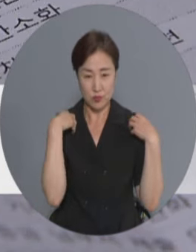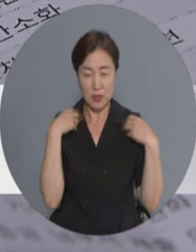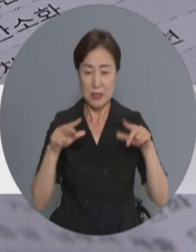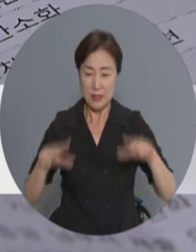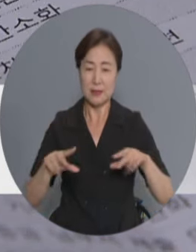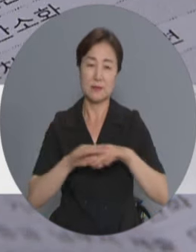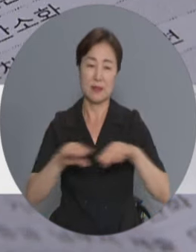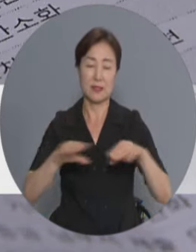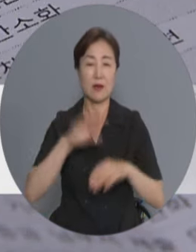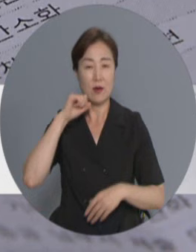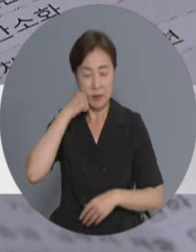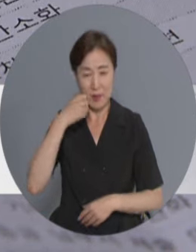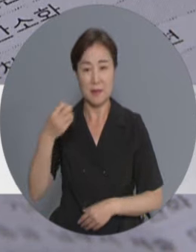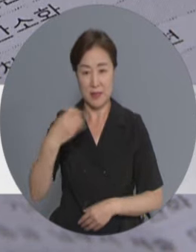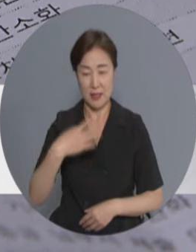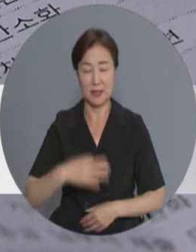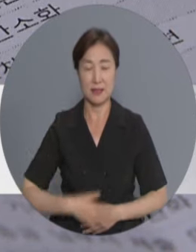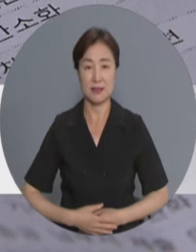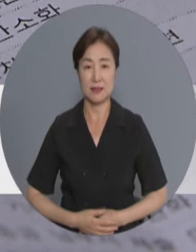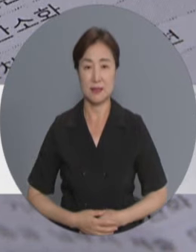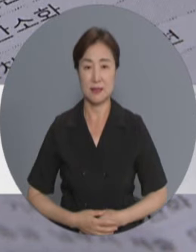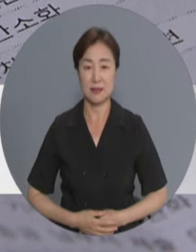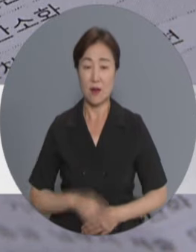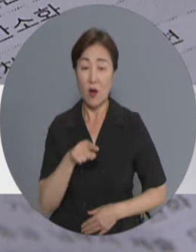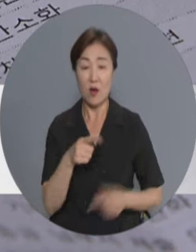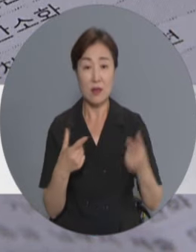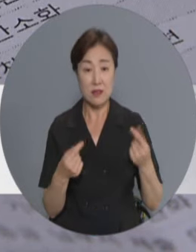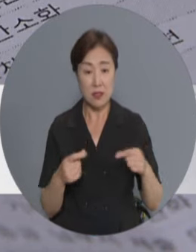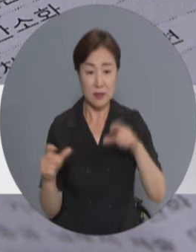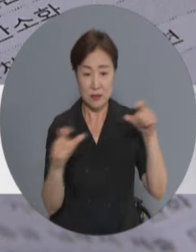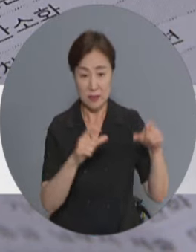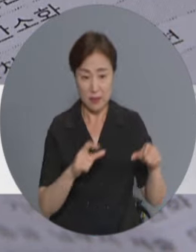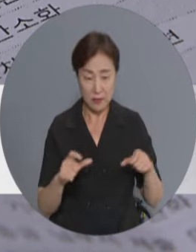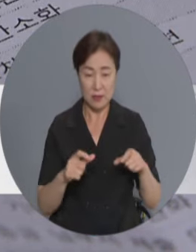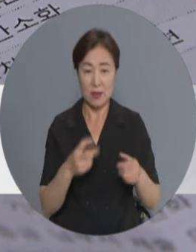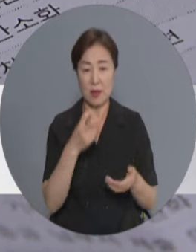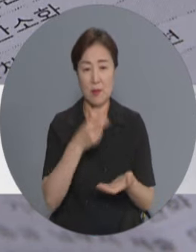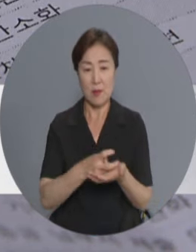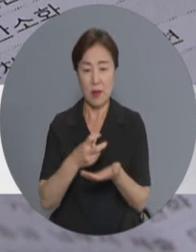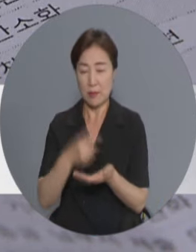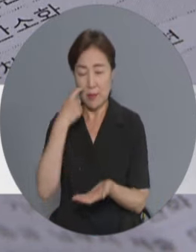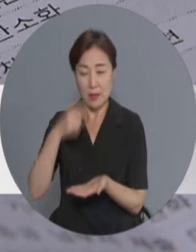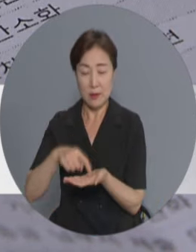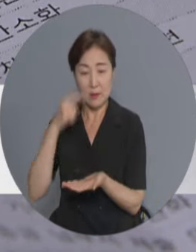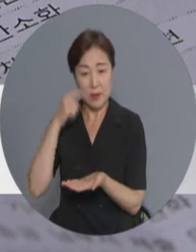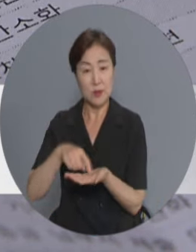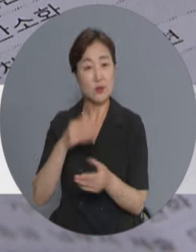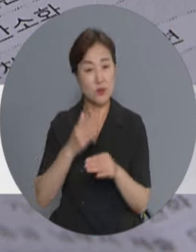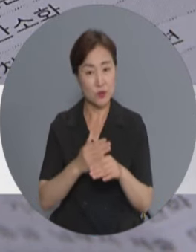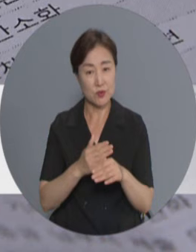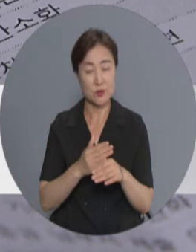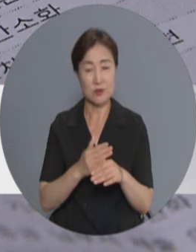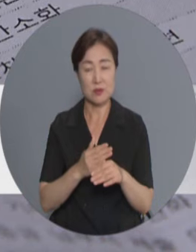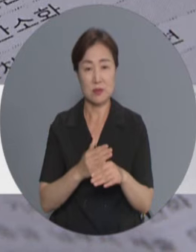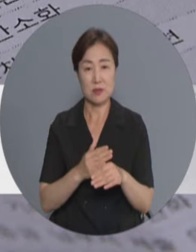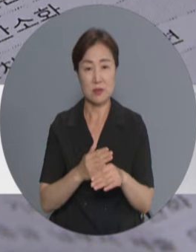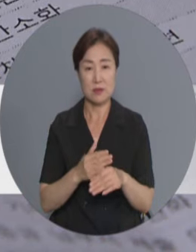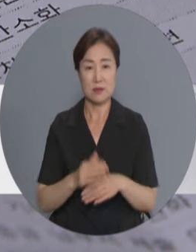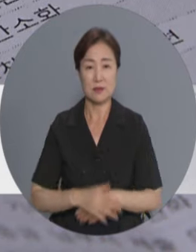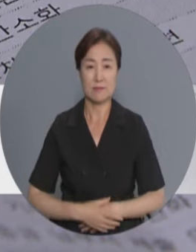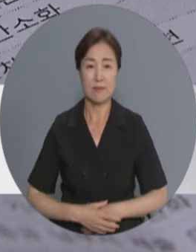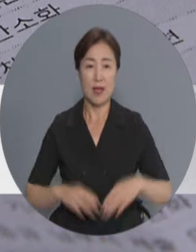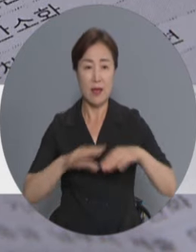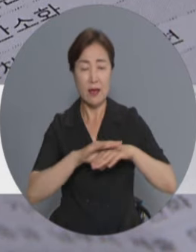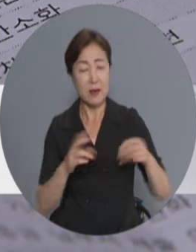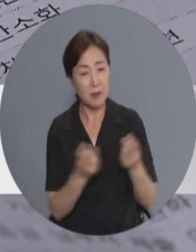수용이 곤란한 것들이었습니다. 이처럼 지자체들이 앞다투어 규제 발굴에 적극 나서고 있는 가운데 대응 논리를